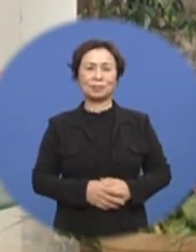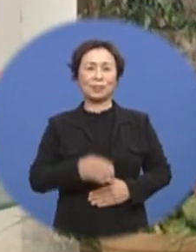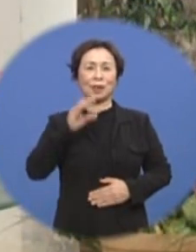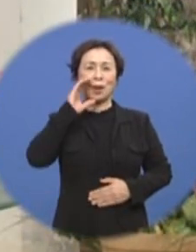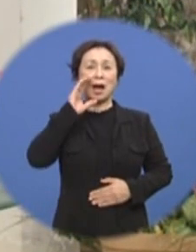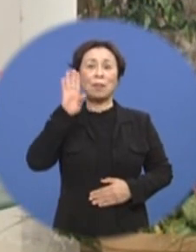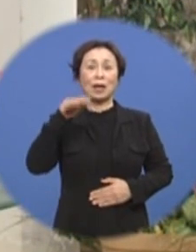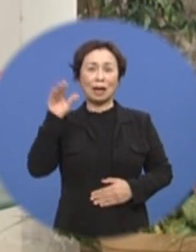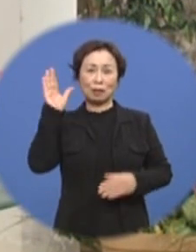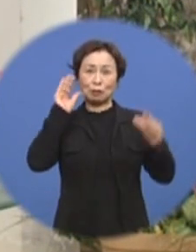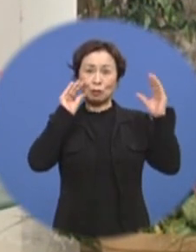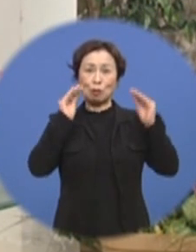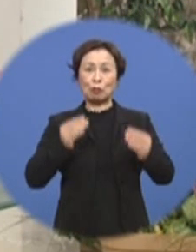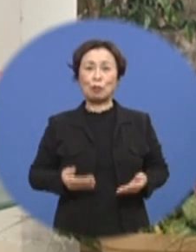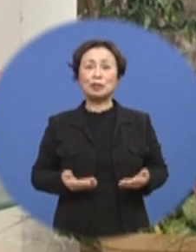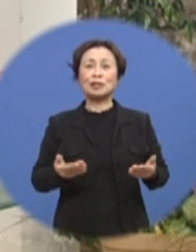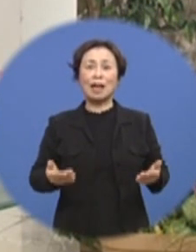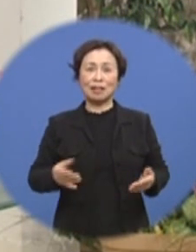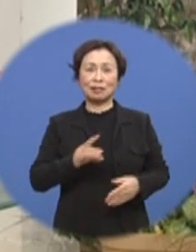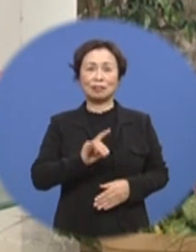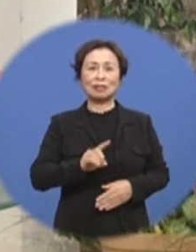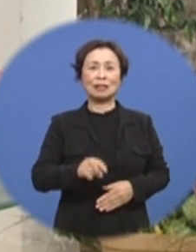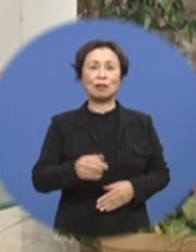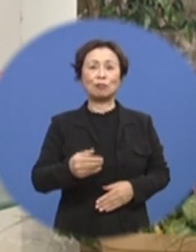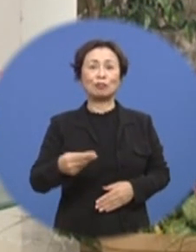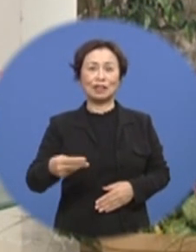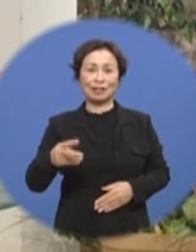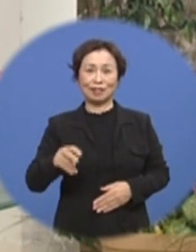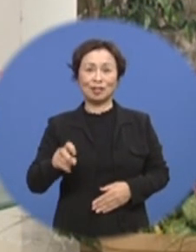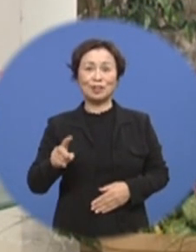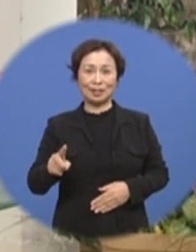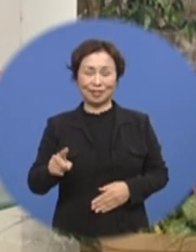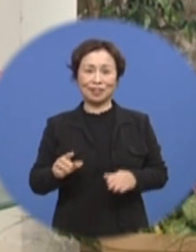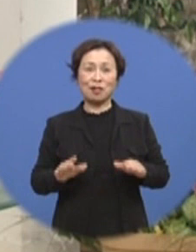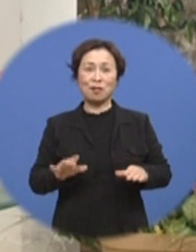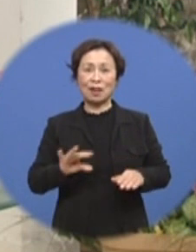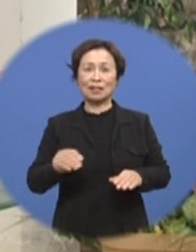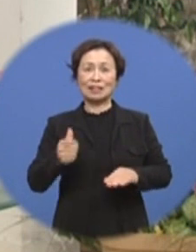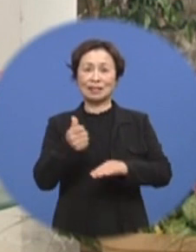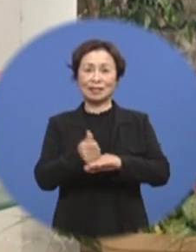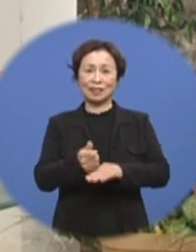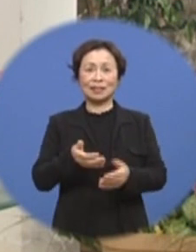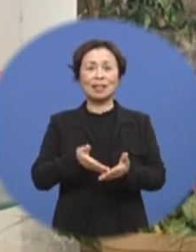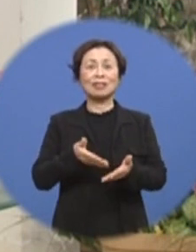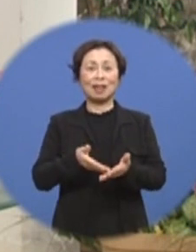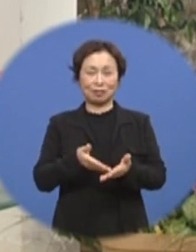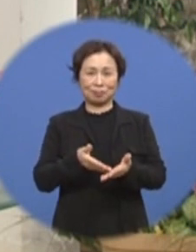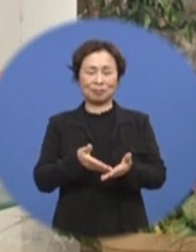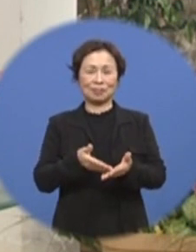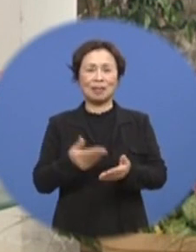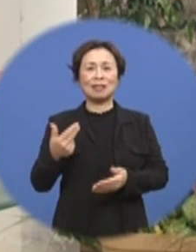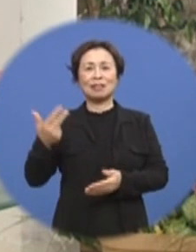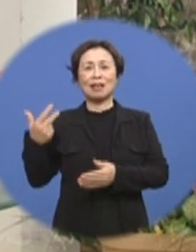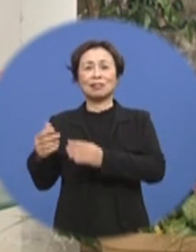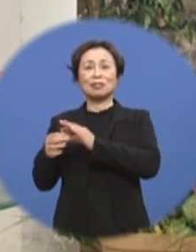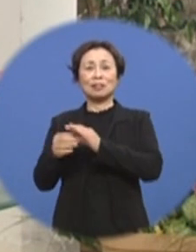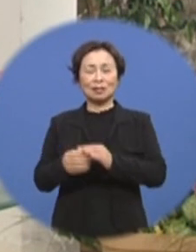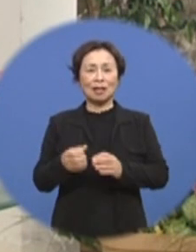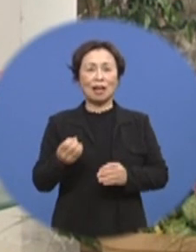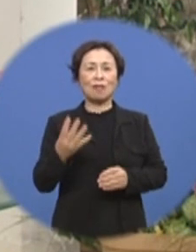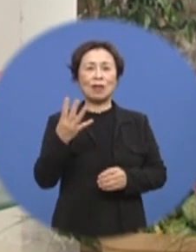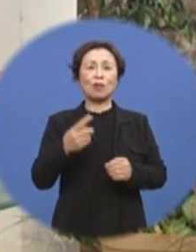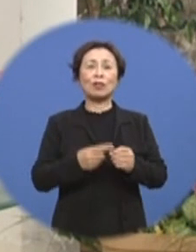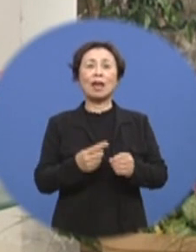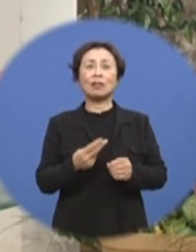和歌山県の情報をお伝えする紀の国21今日は知事と語る聖州に続いて例は4